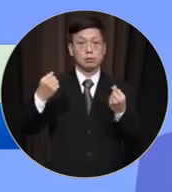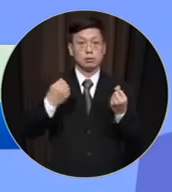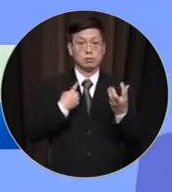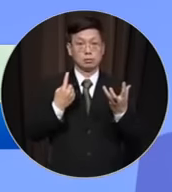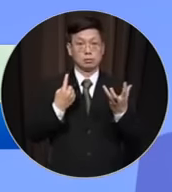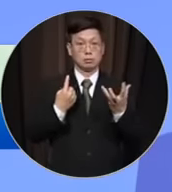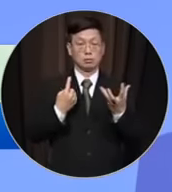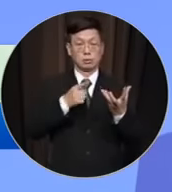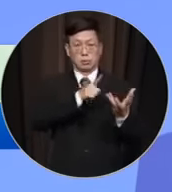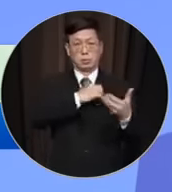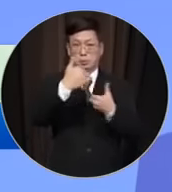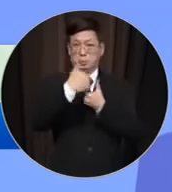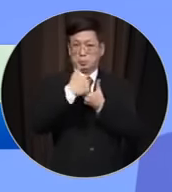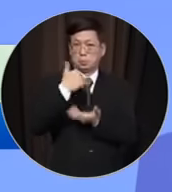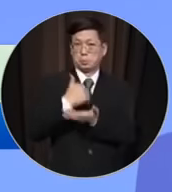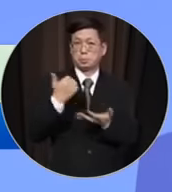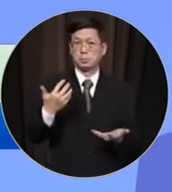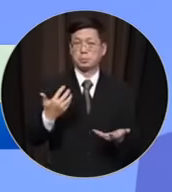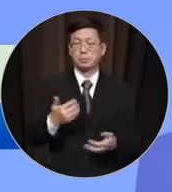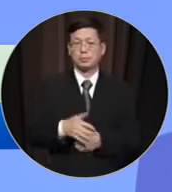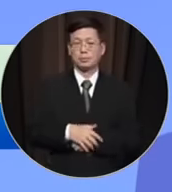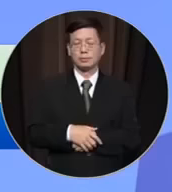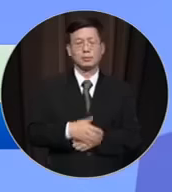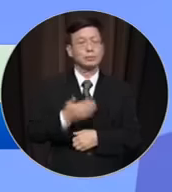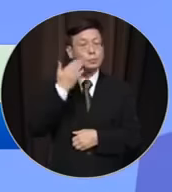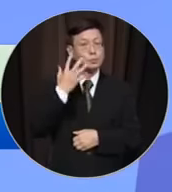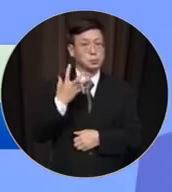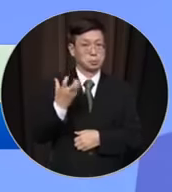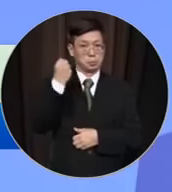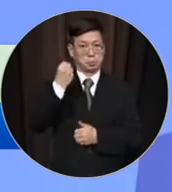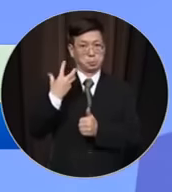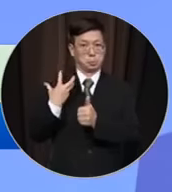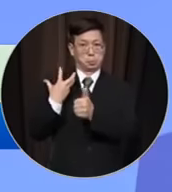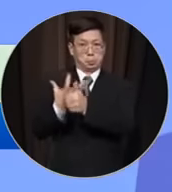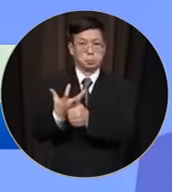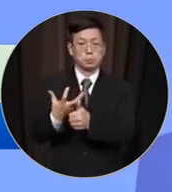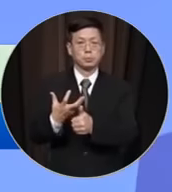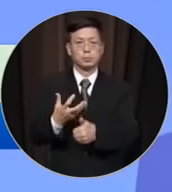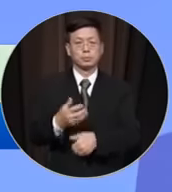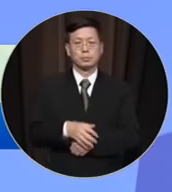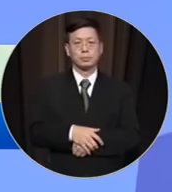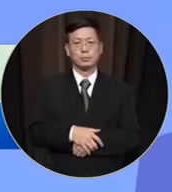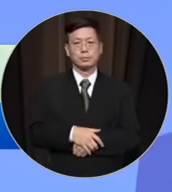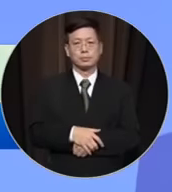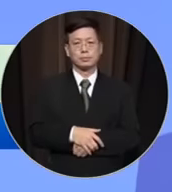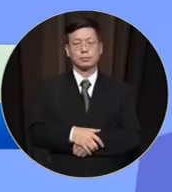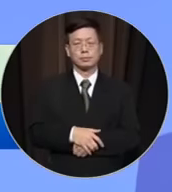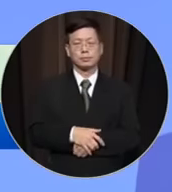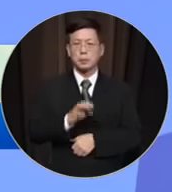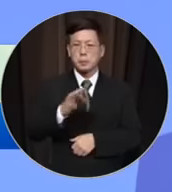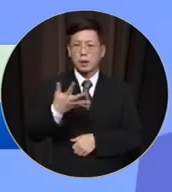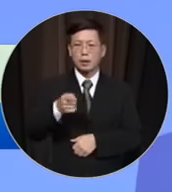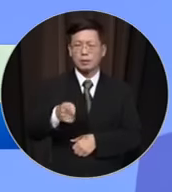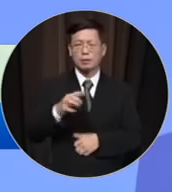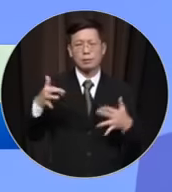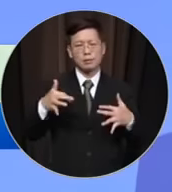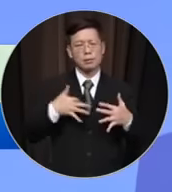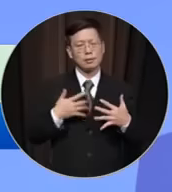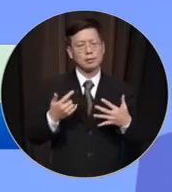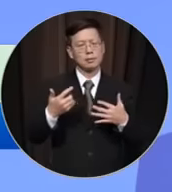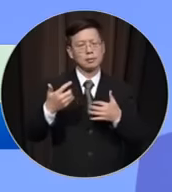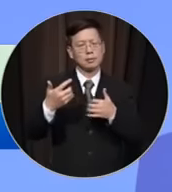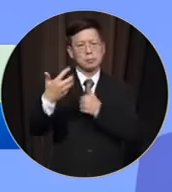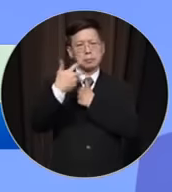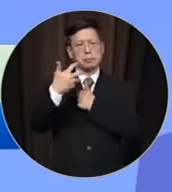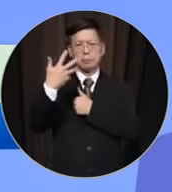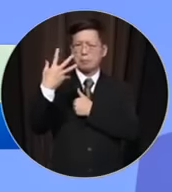民选出来的，那赋予他权力。但是为什么会有这个问题？